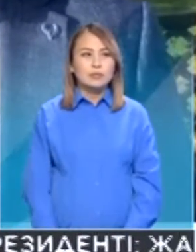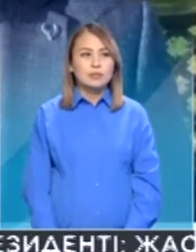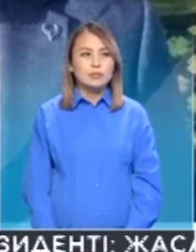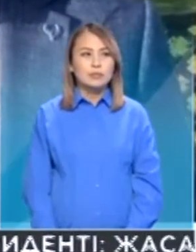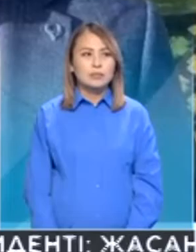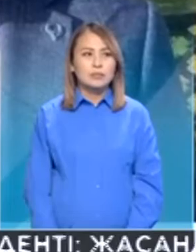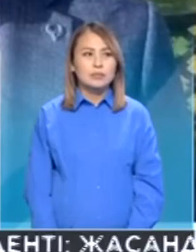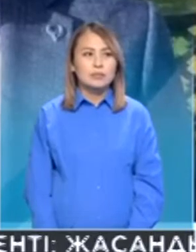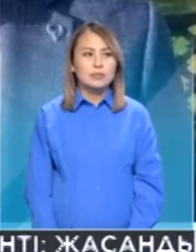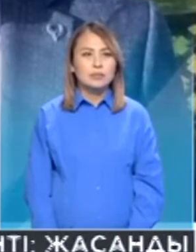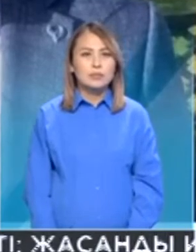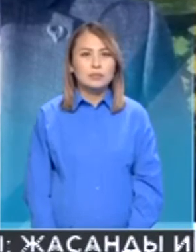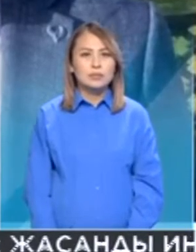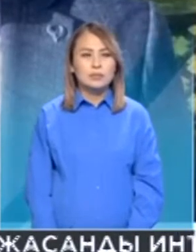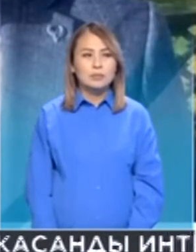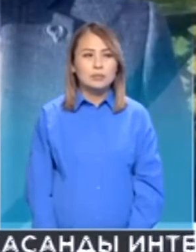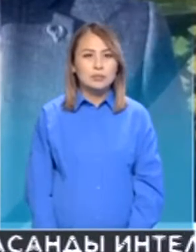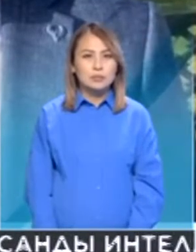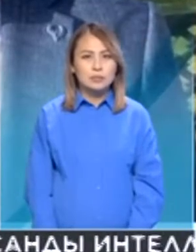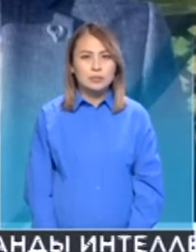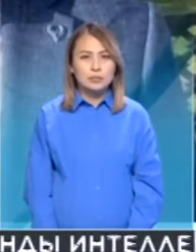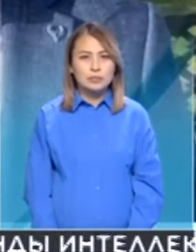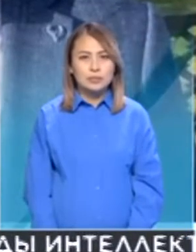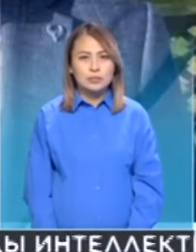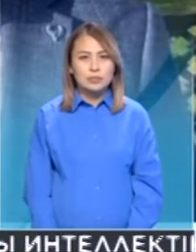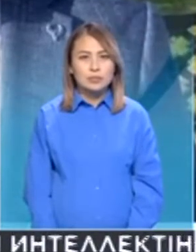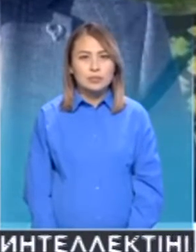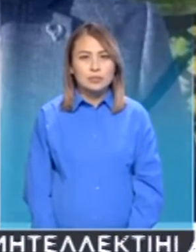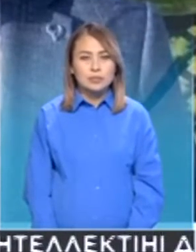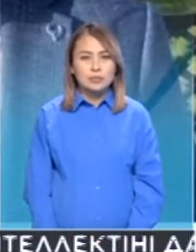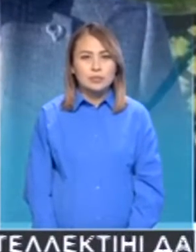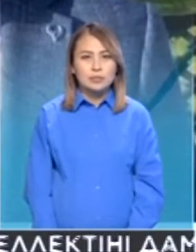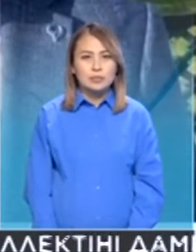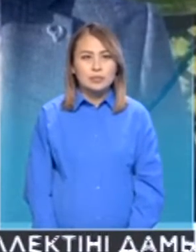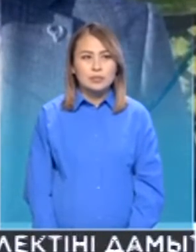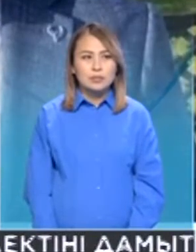Гүлназ. Рахмет ақпаратыңызға, Айдос.